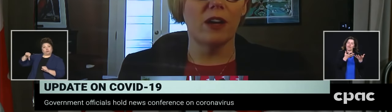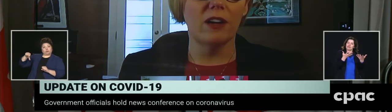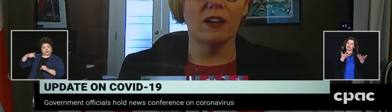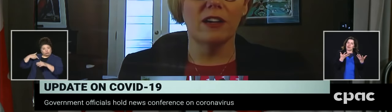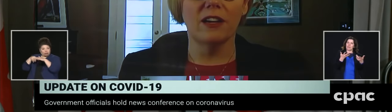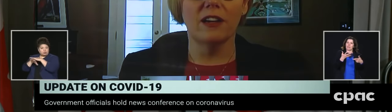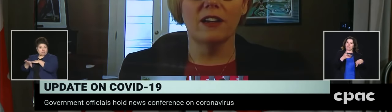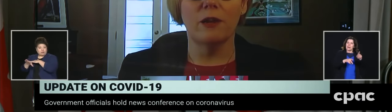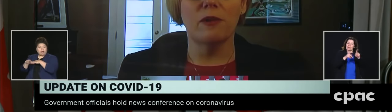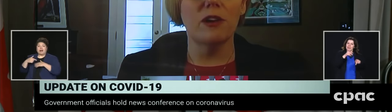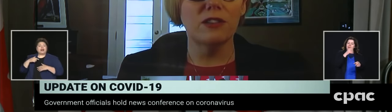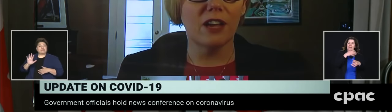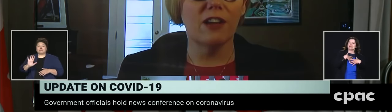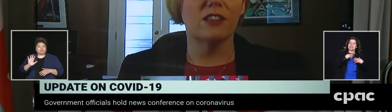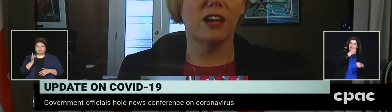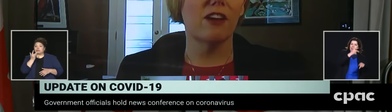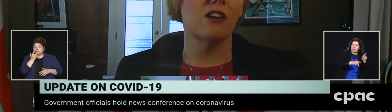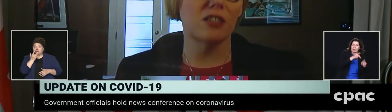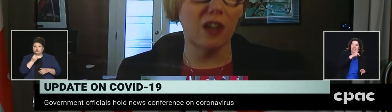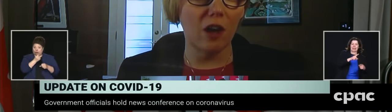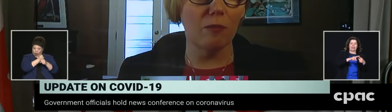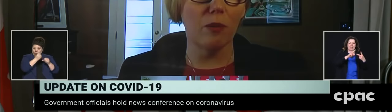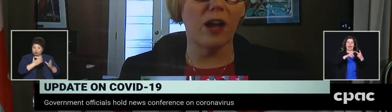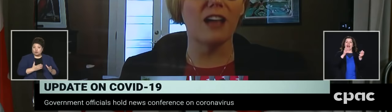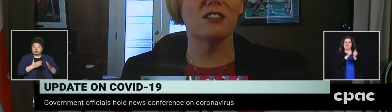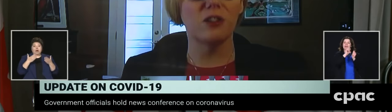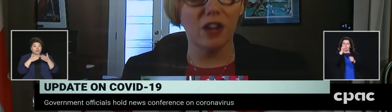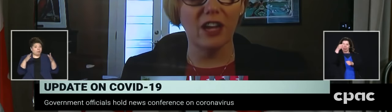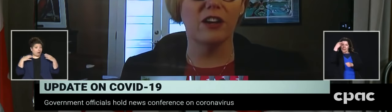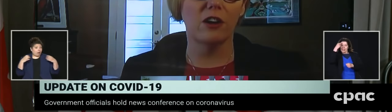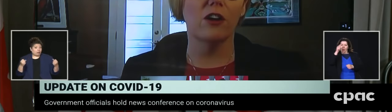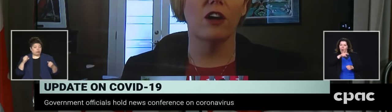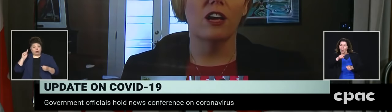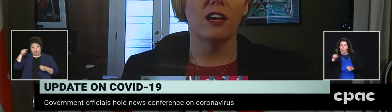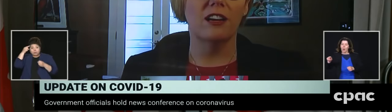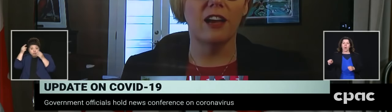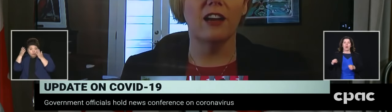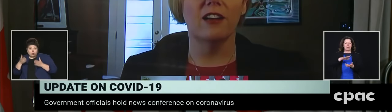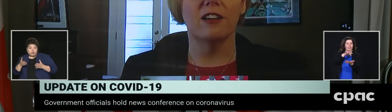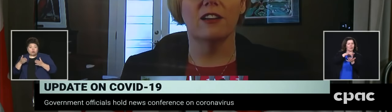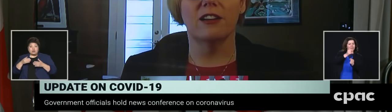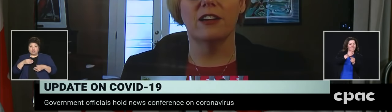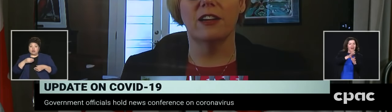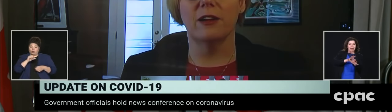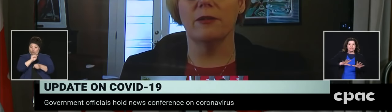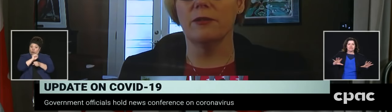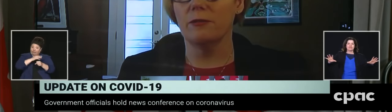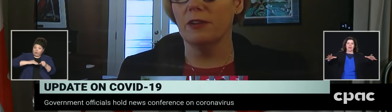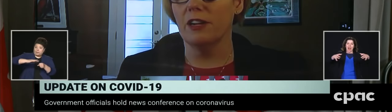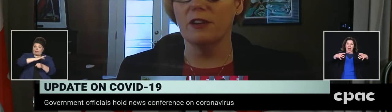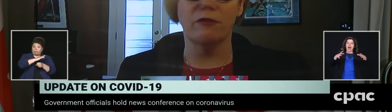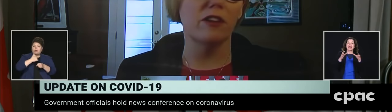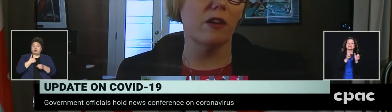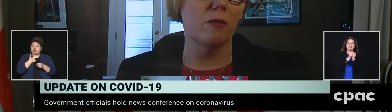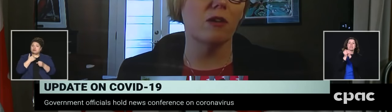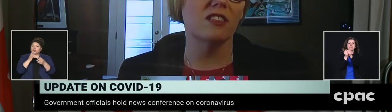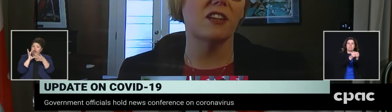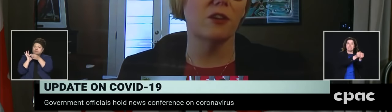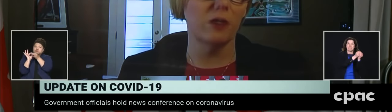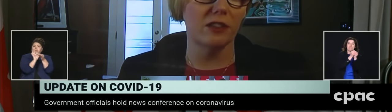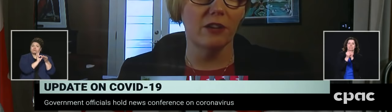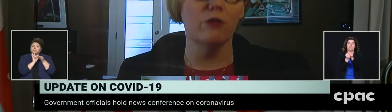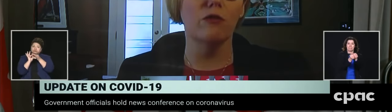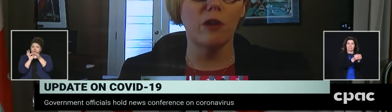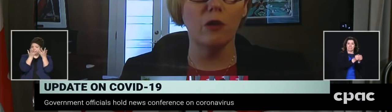employeurs, les milieux de travail travaillent ensemble pour assurer qu'il y a les environnements